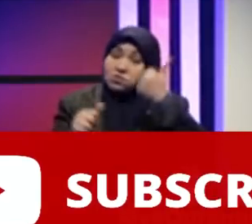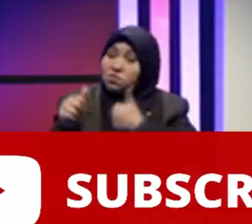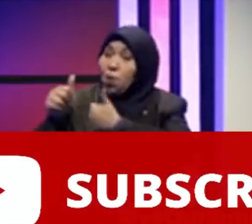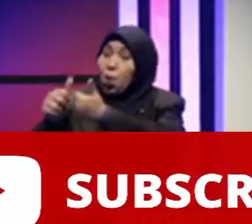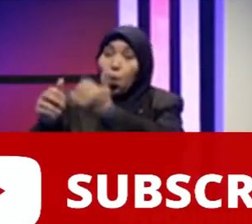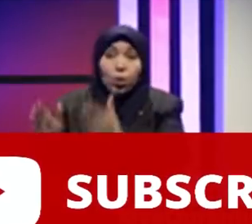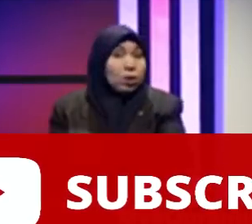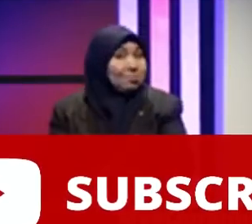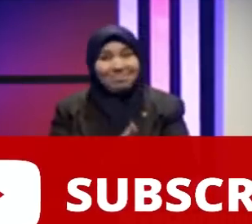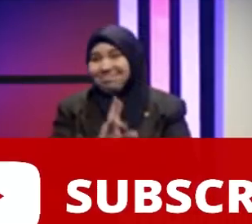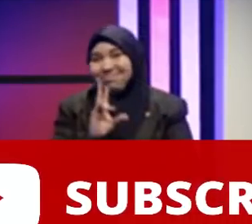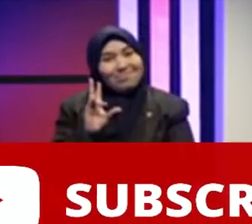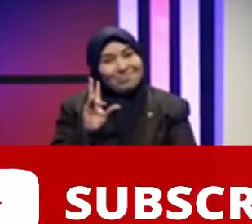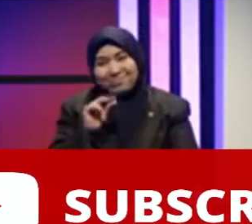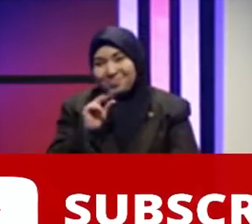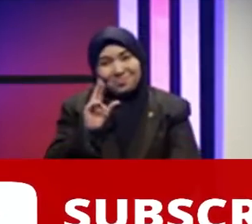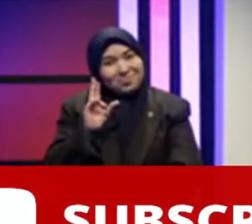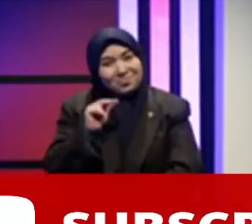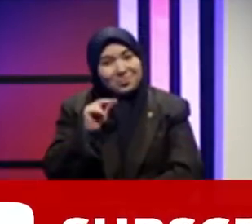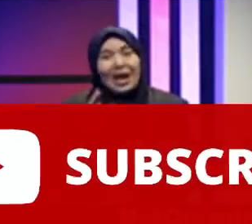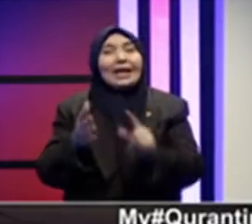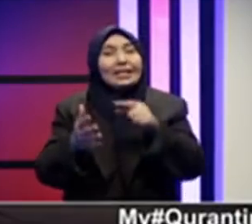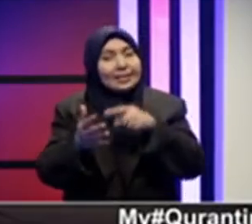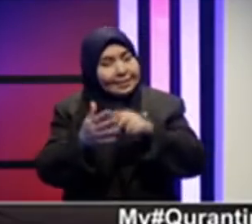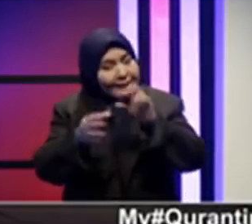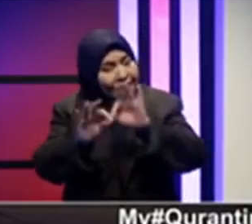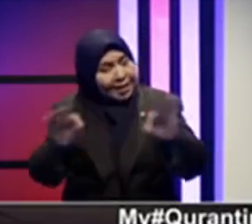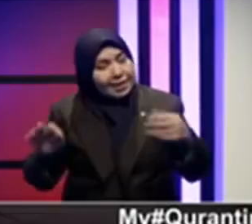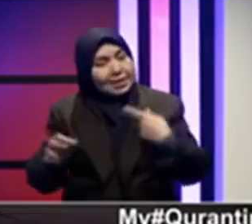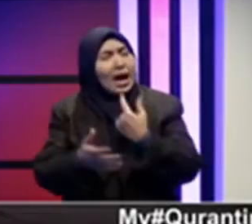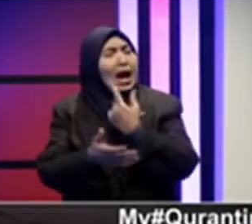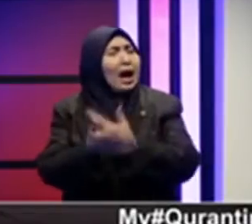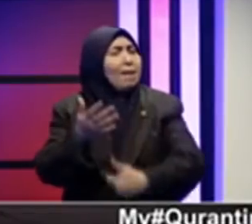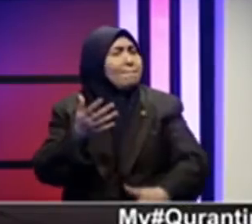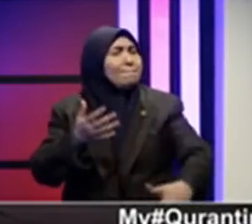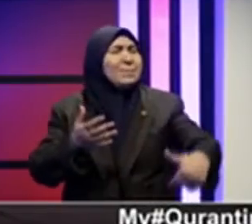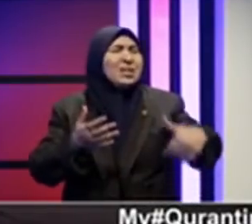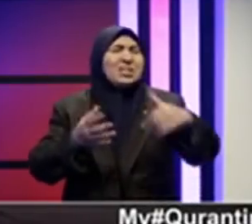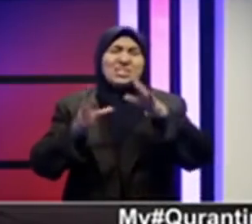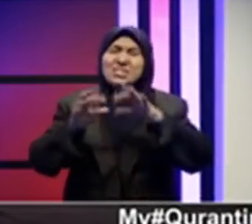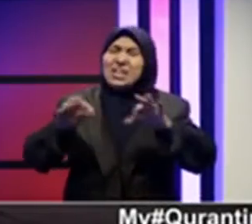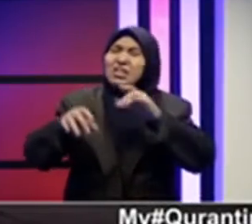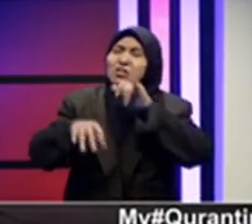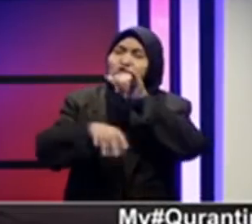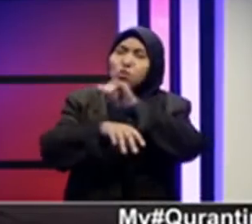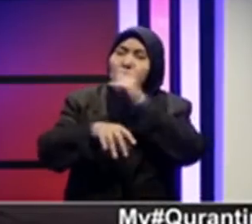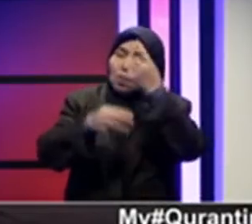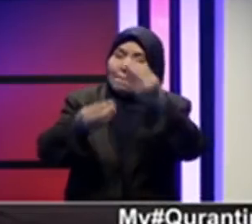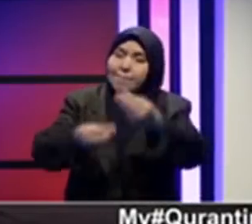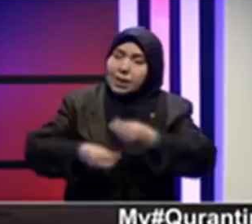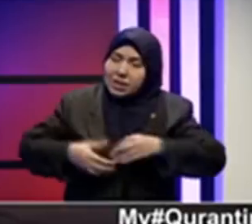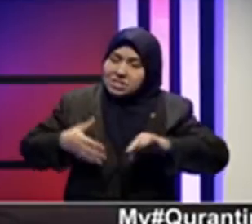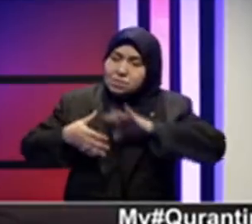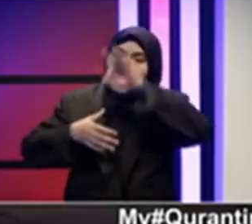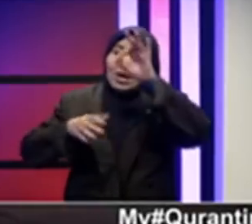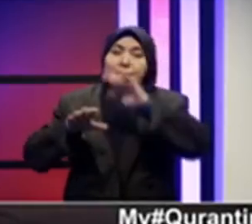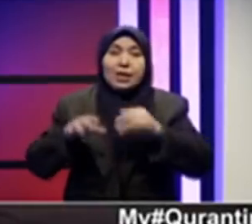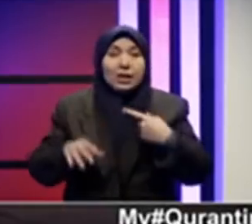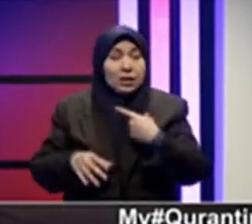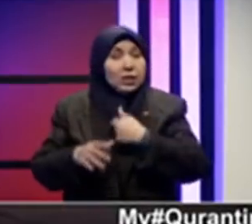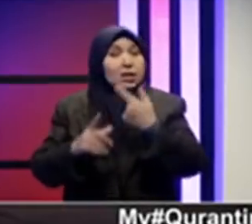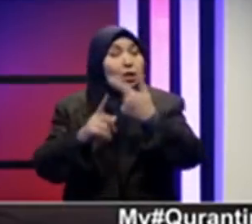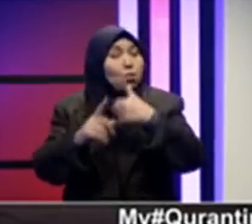bukan. Dan inilah ayat yang kita nak baca, apakah hakikat di syurga, untuk memberi semangat kepada kita agar kita di bulan Syawal